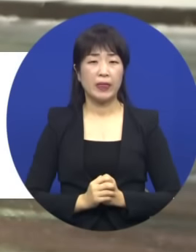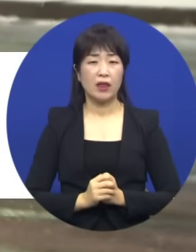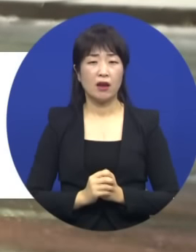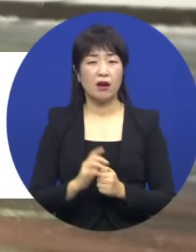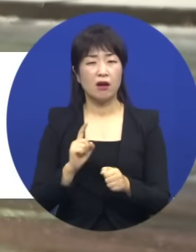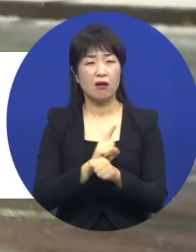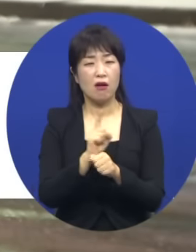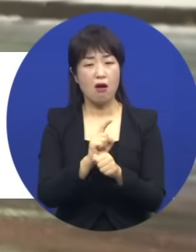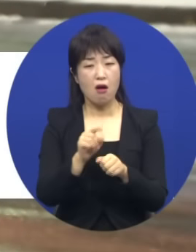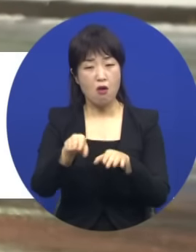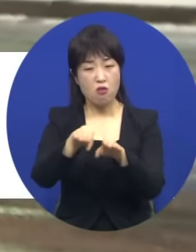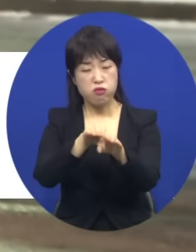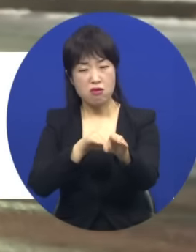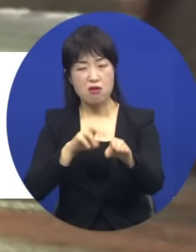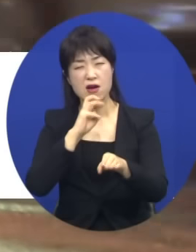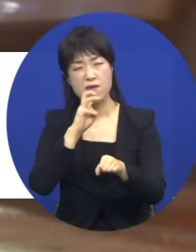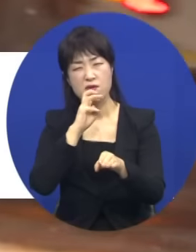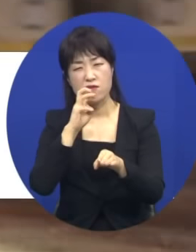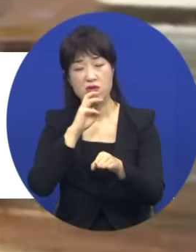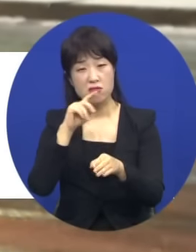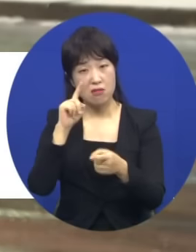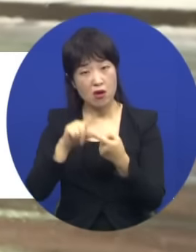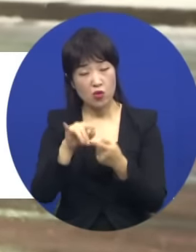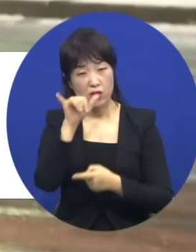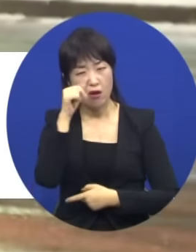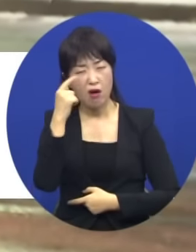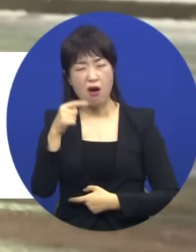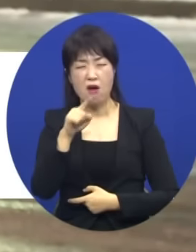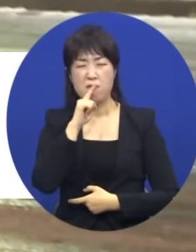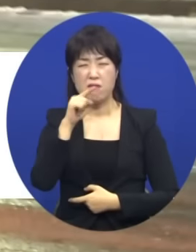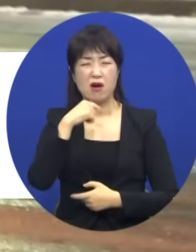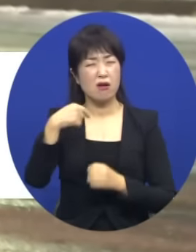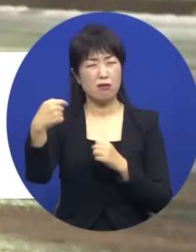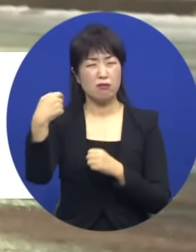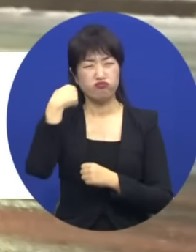그러면 지금 도로 한복판에서 30분째 이러고 계신 거예요?